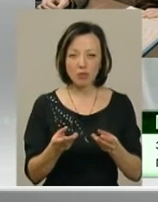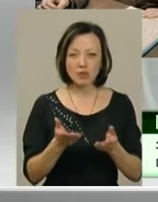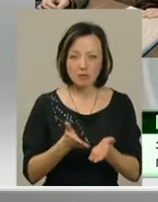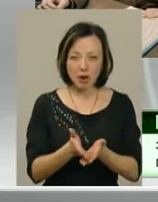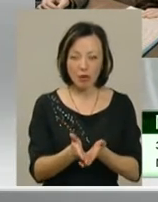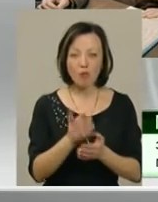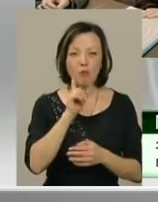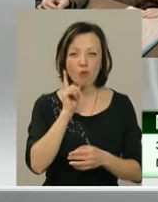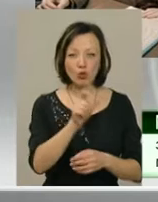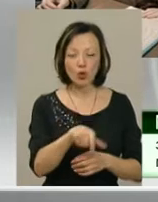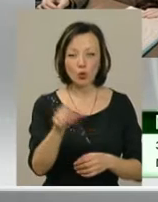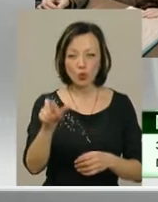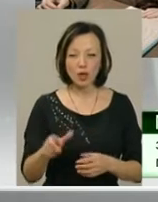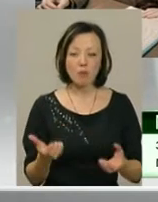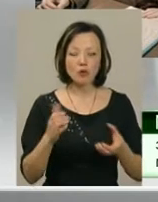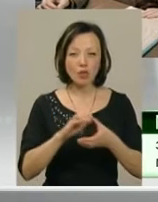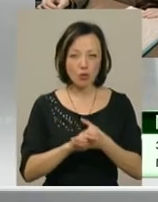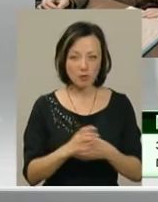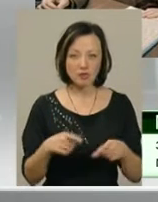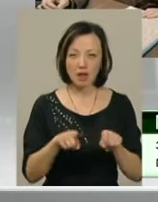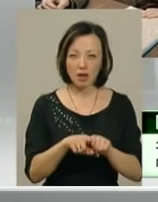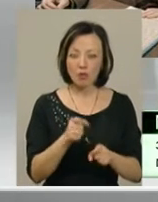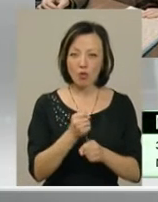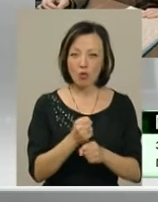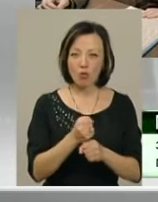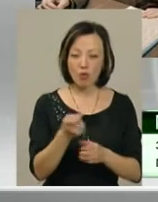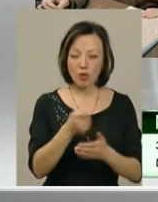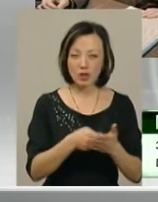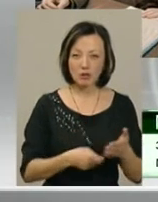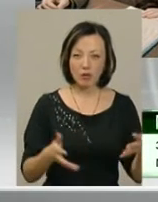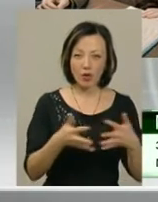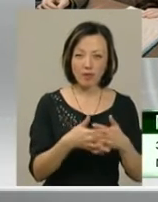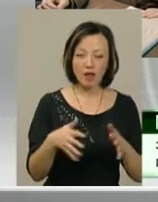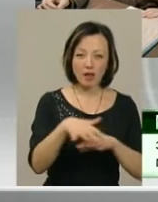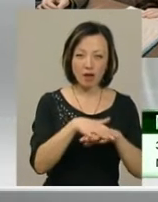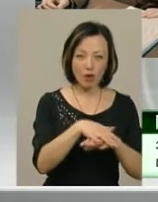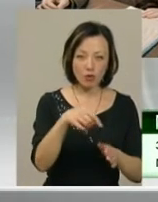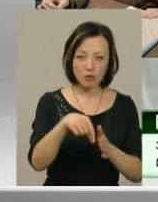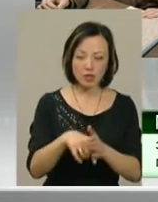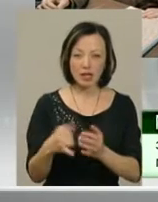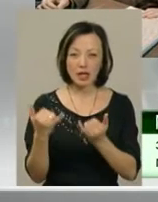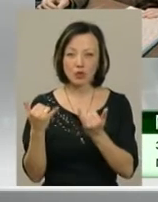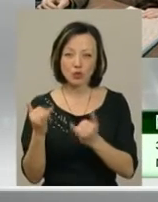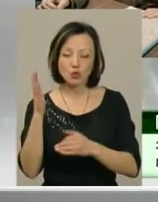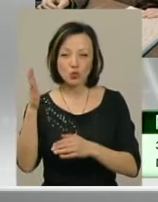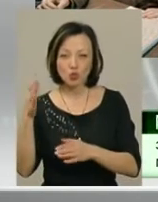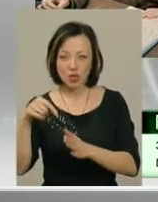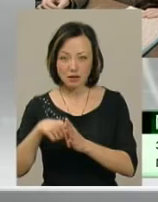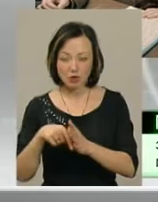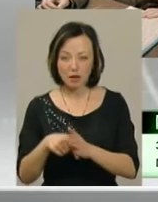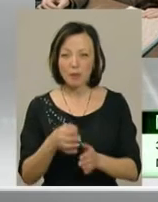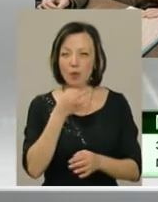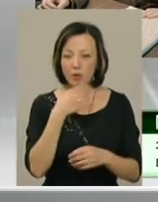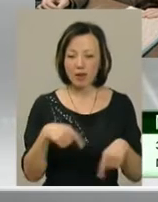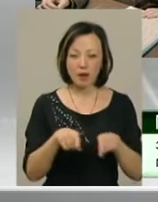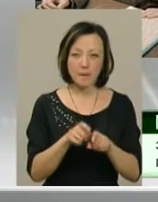молодь Шепетівщини, щоб вони саме познайомилися з такими роботами, де поєднані етнічні мотиви та футуризм. Саме вона